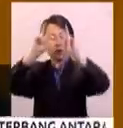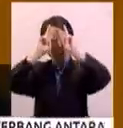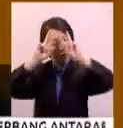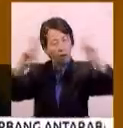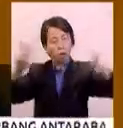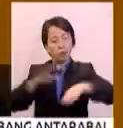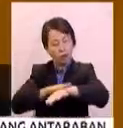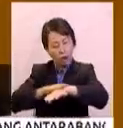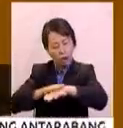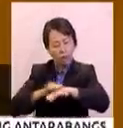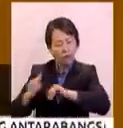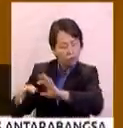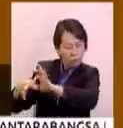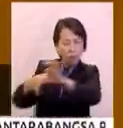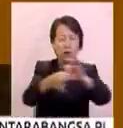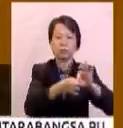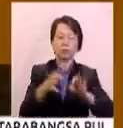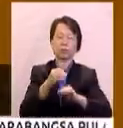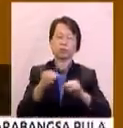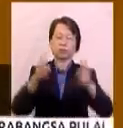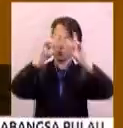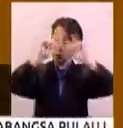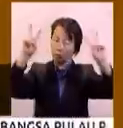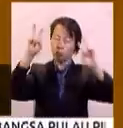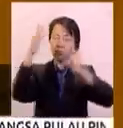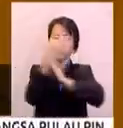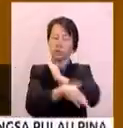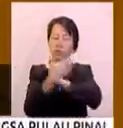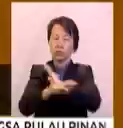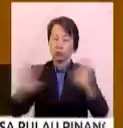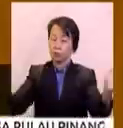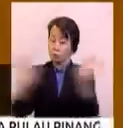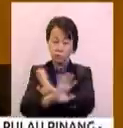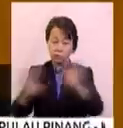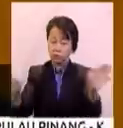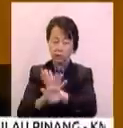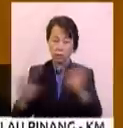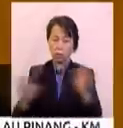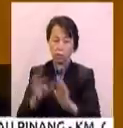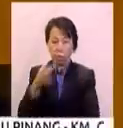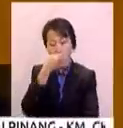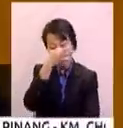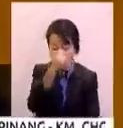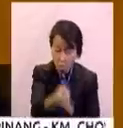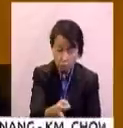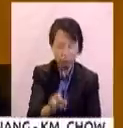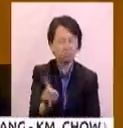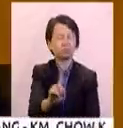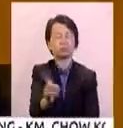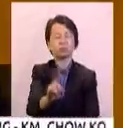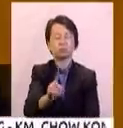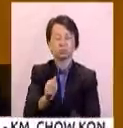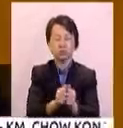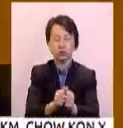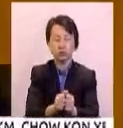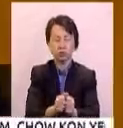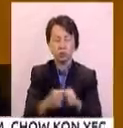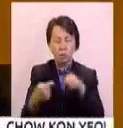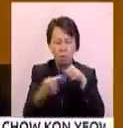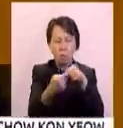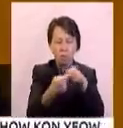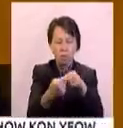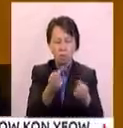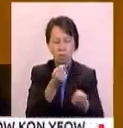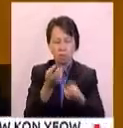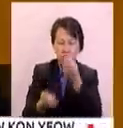keharmonian kaum dan agama di negara kita. Dan janganlah kita mudah terpengaruh dengan dakwah pihak-pihak yang